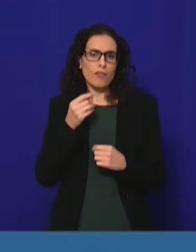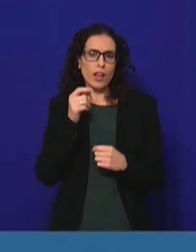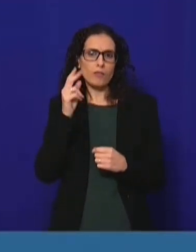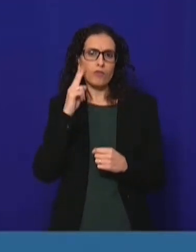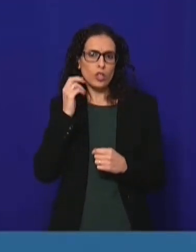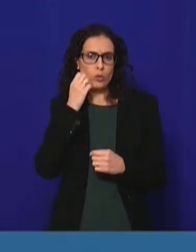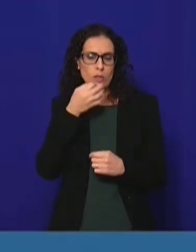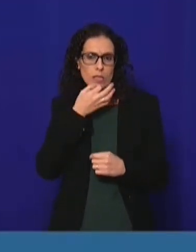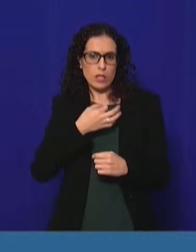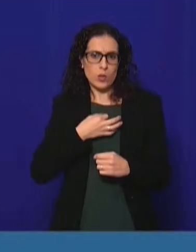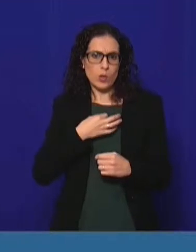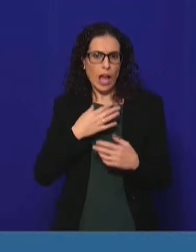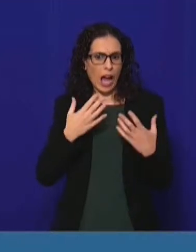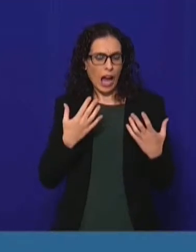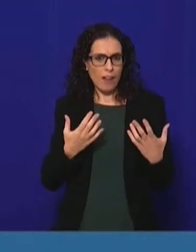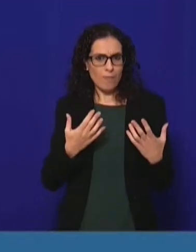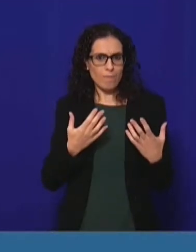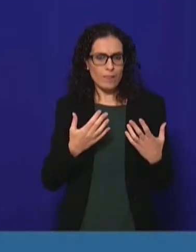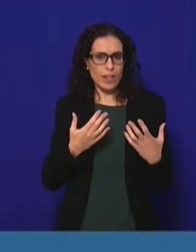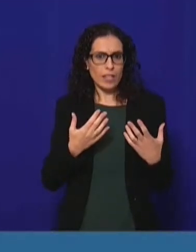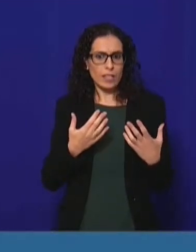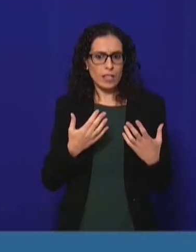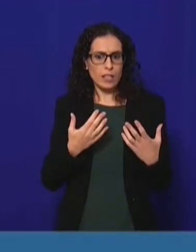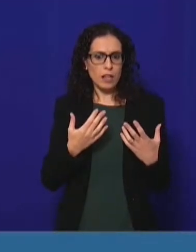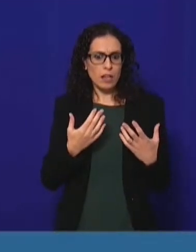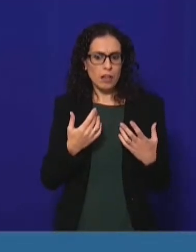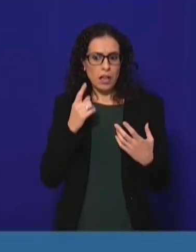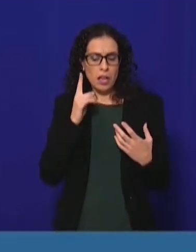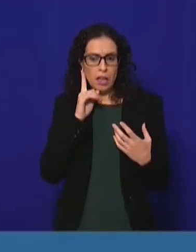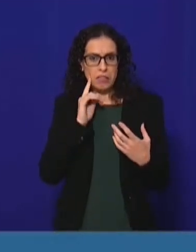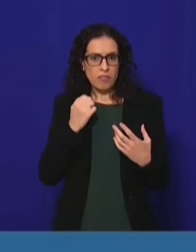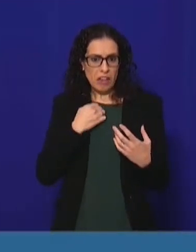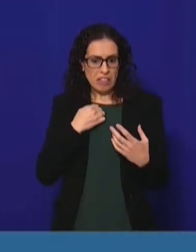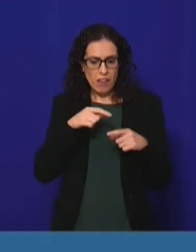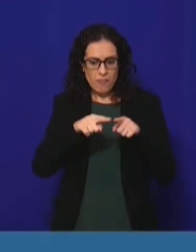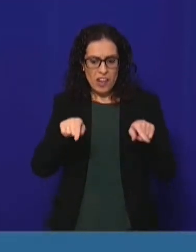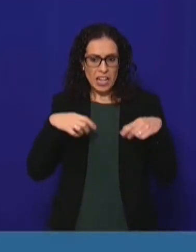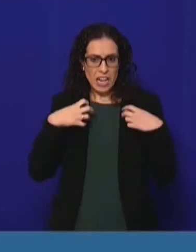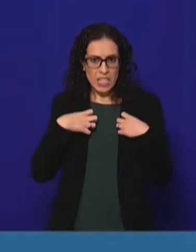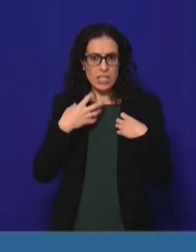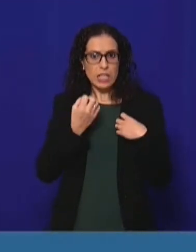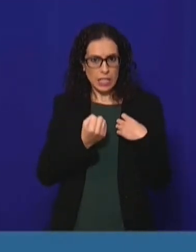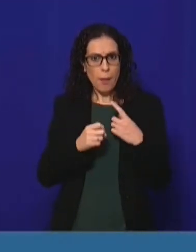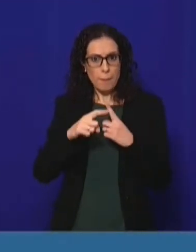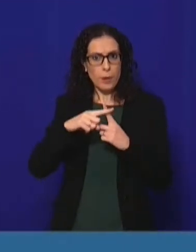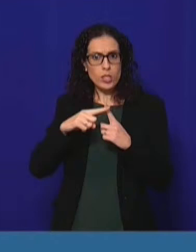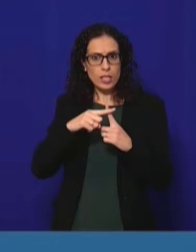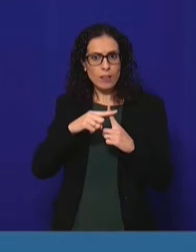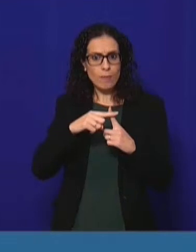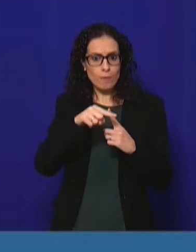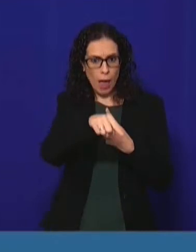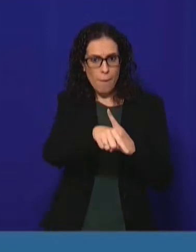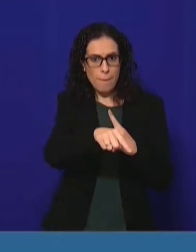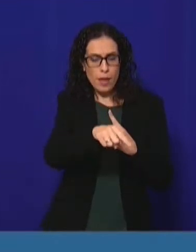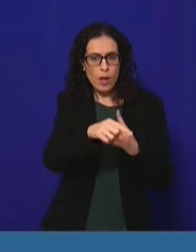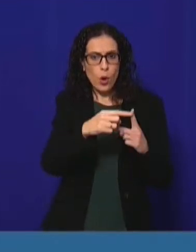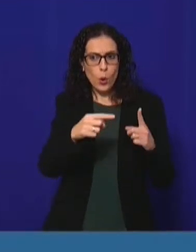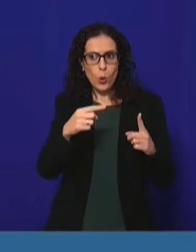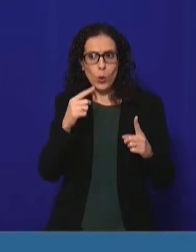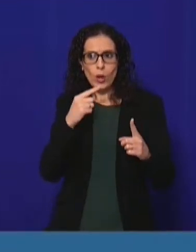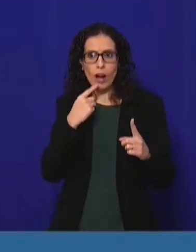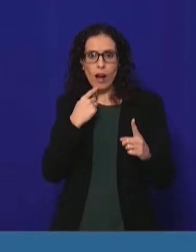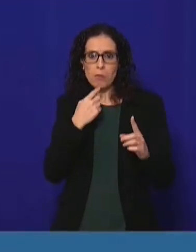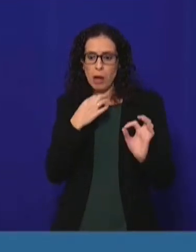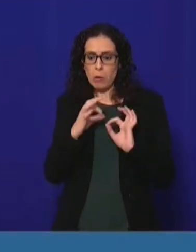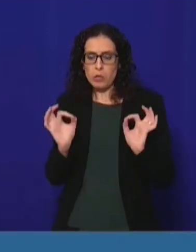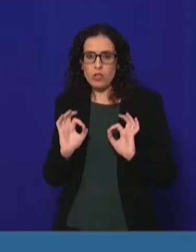tiegħi kienet f'klassi naf li kien hemm xi każ f'dik l-istess klassi u t-tifla tiegħi ma battuhiex kwarantina. Ir-raġuni hija għaliex